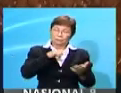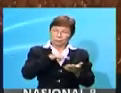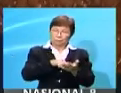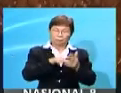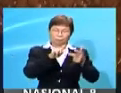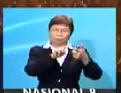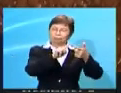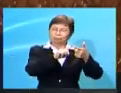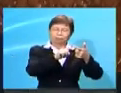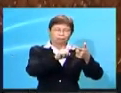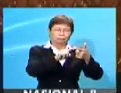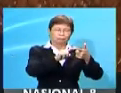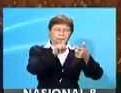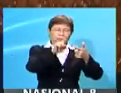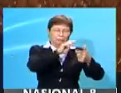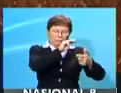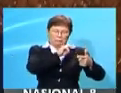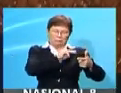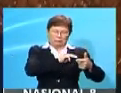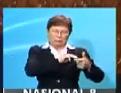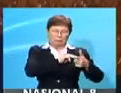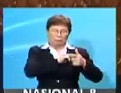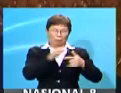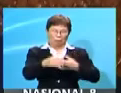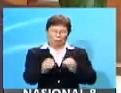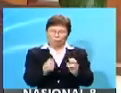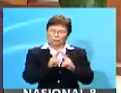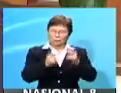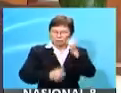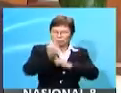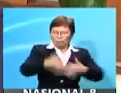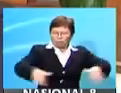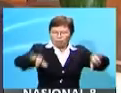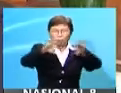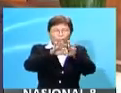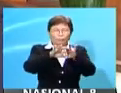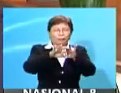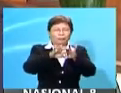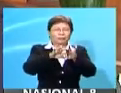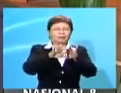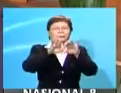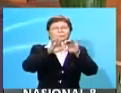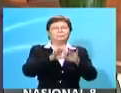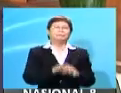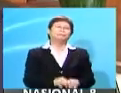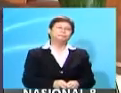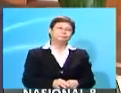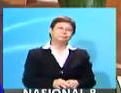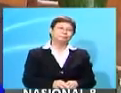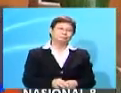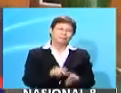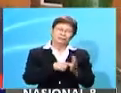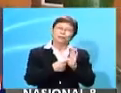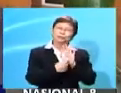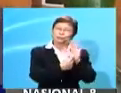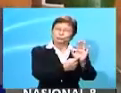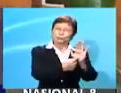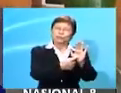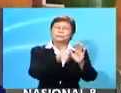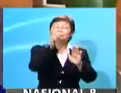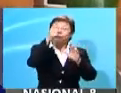satu satu ministri yang sangat pentinglah secara simbolik barangkali ini adalah satu